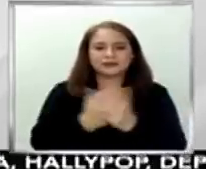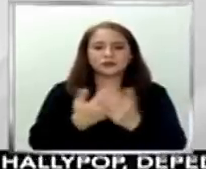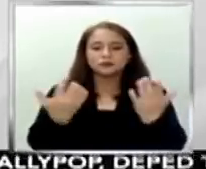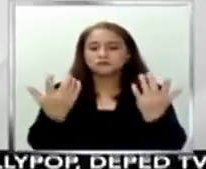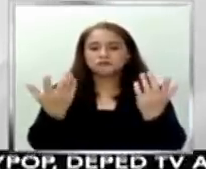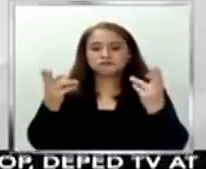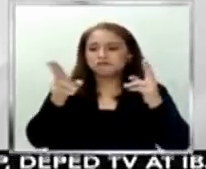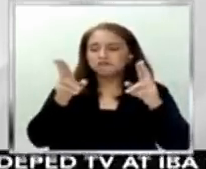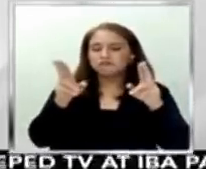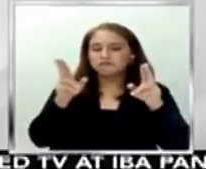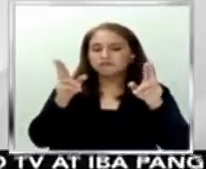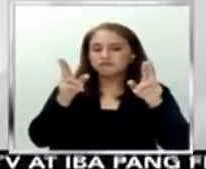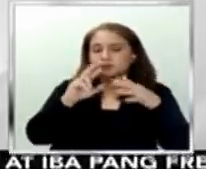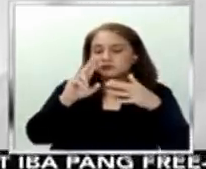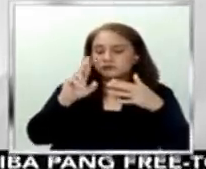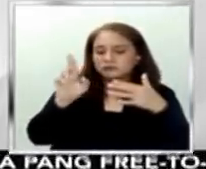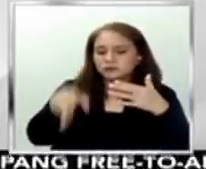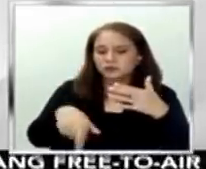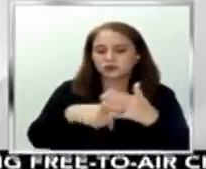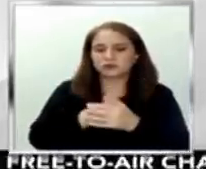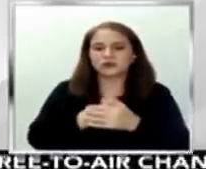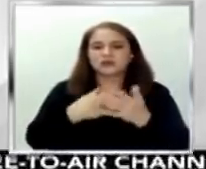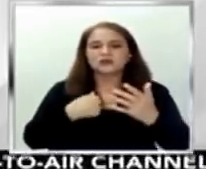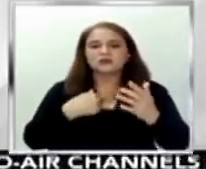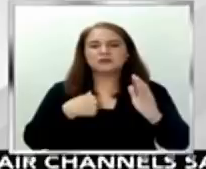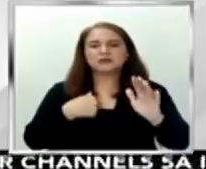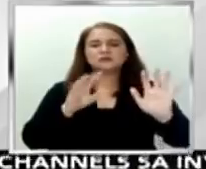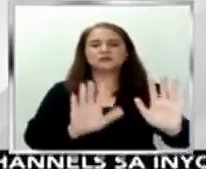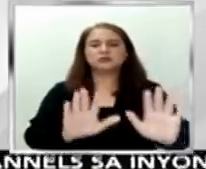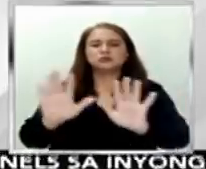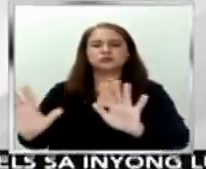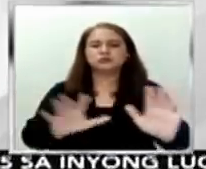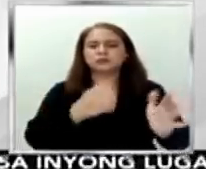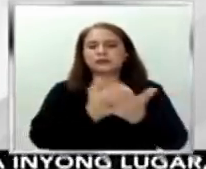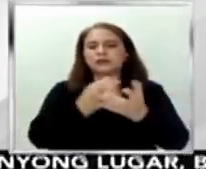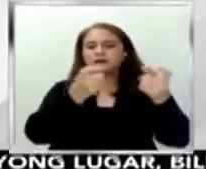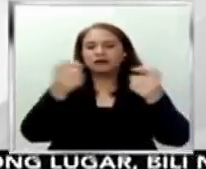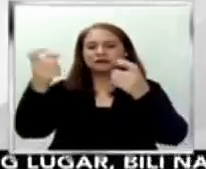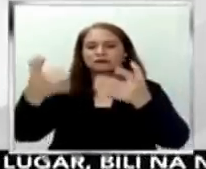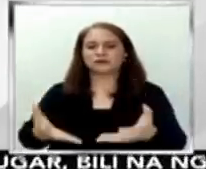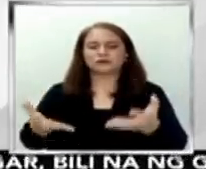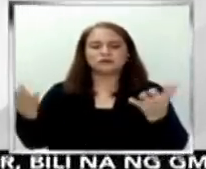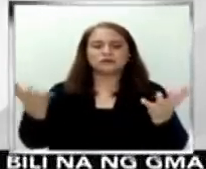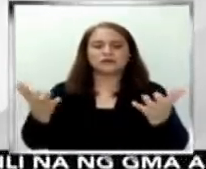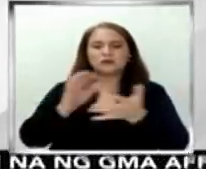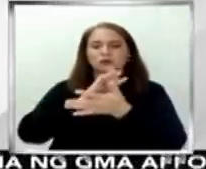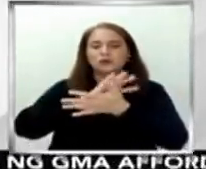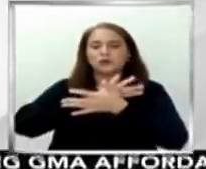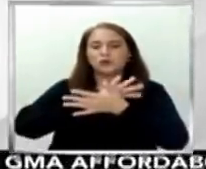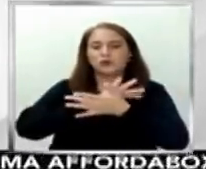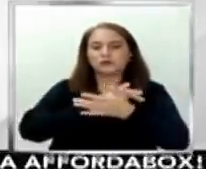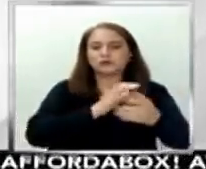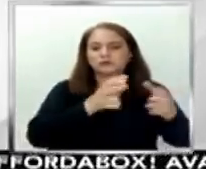yung pagre-relax ng ating economic managers on the quarantine classification, number